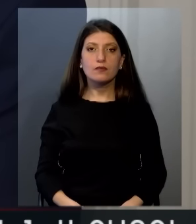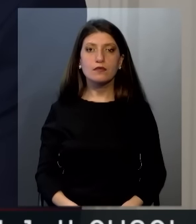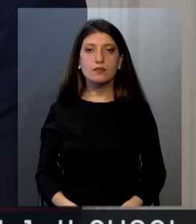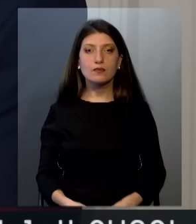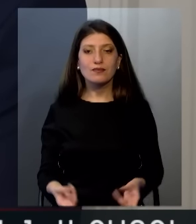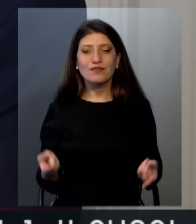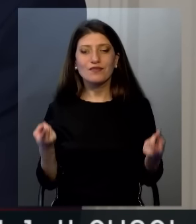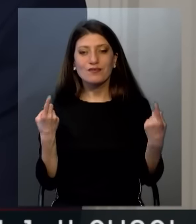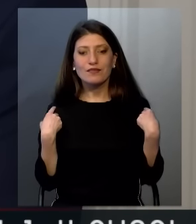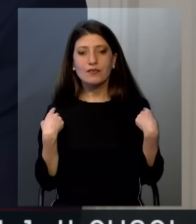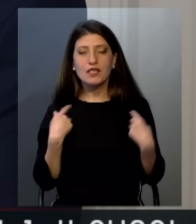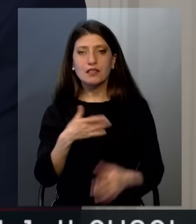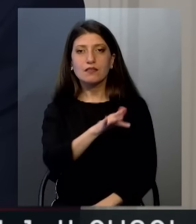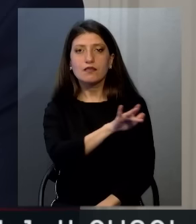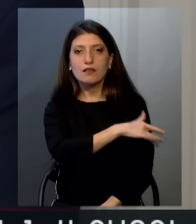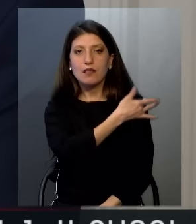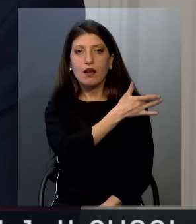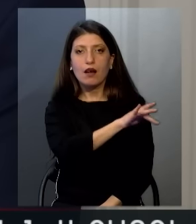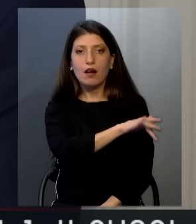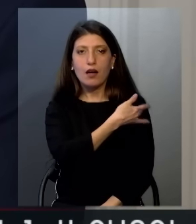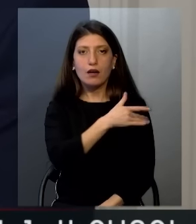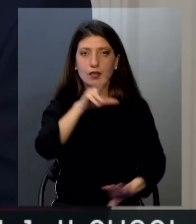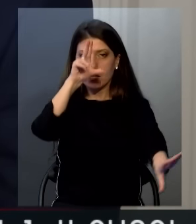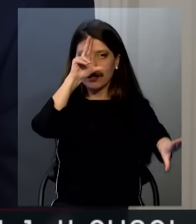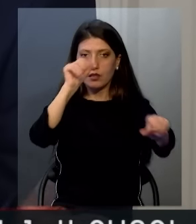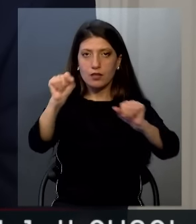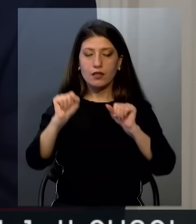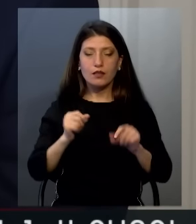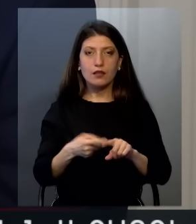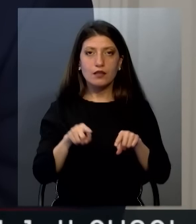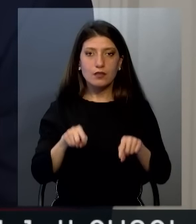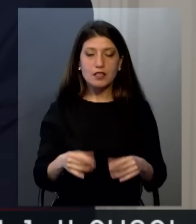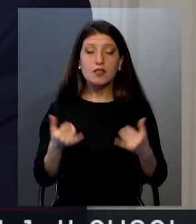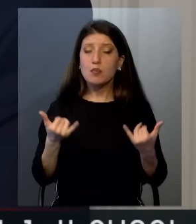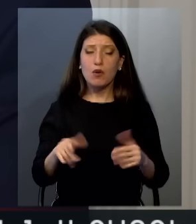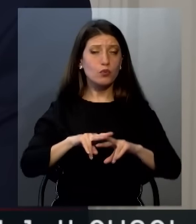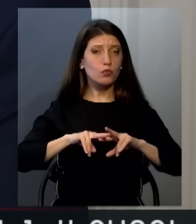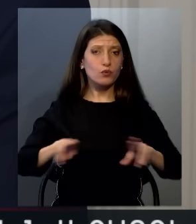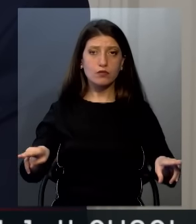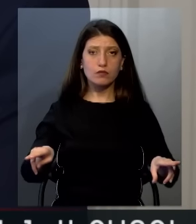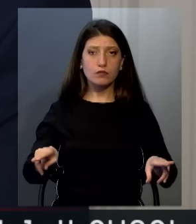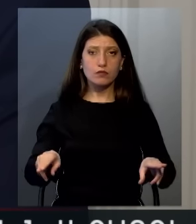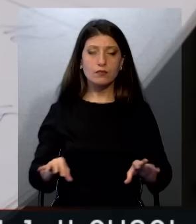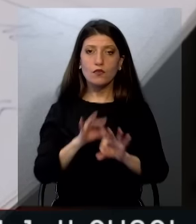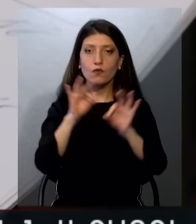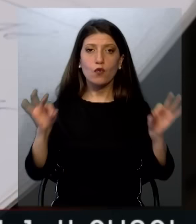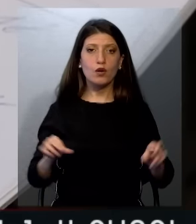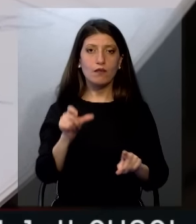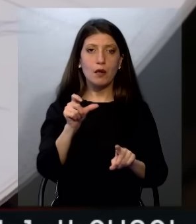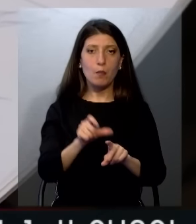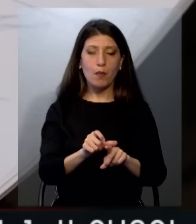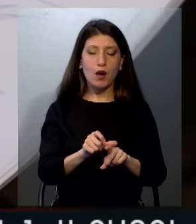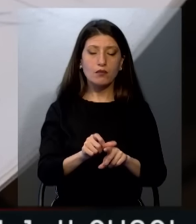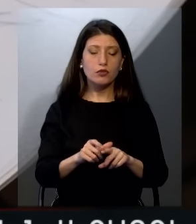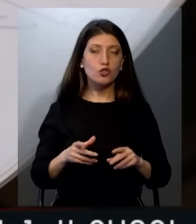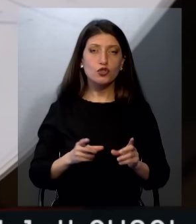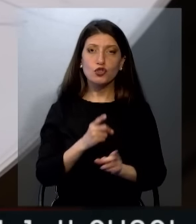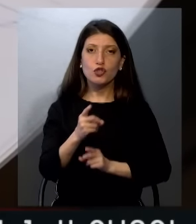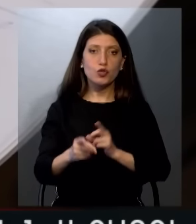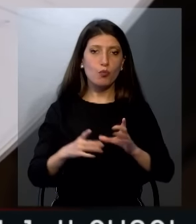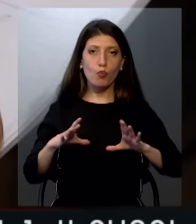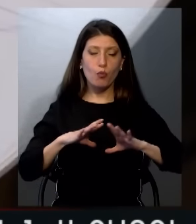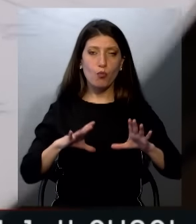հլու ծառա գործող իշխանությանը, այդպես է նաև հիմա։ Որևէ բան դժբախտաբար չի փոխվել։